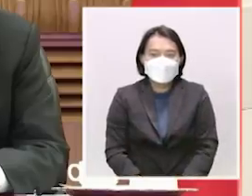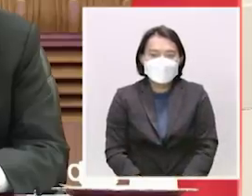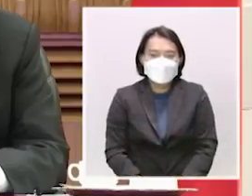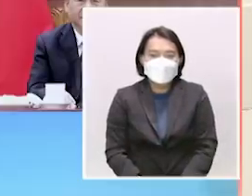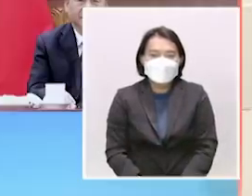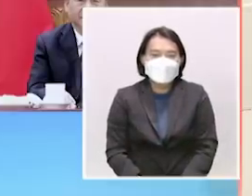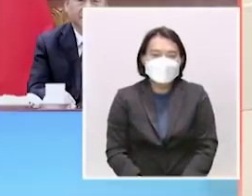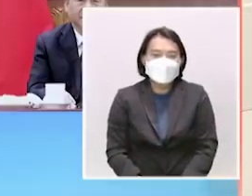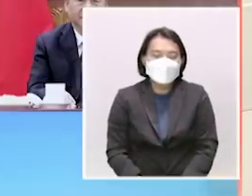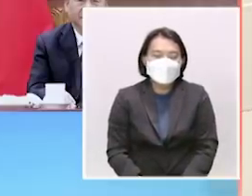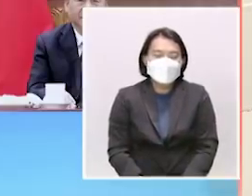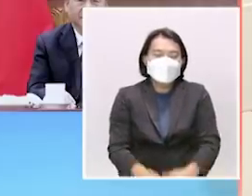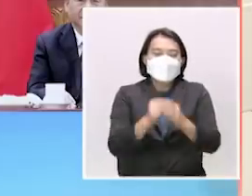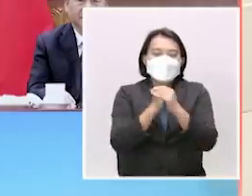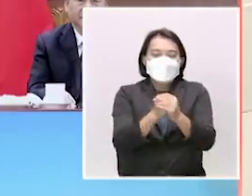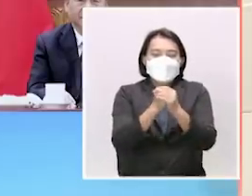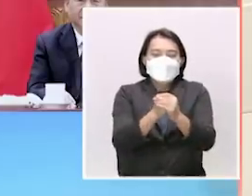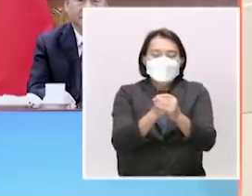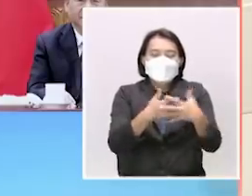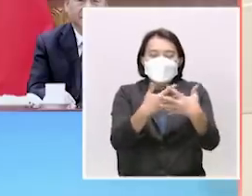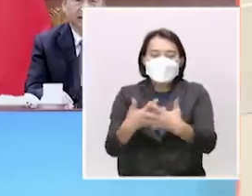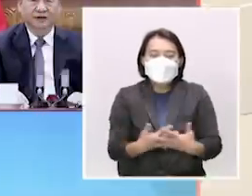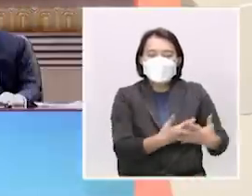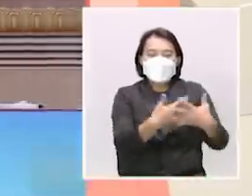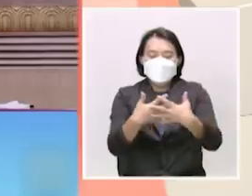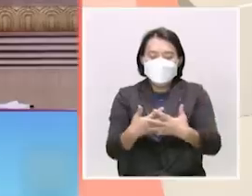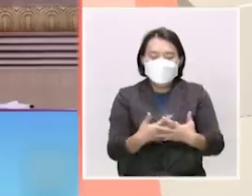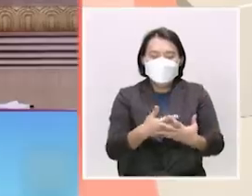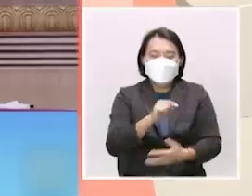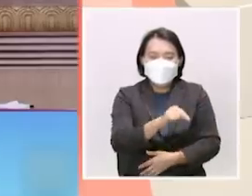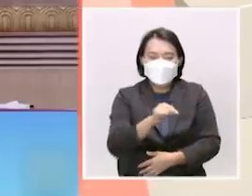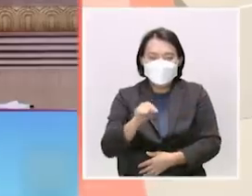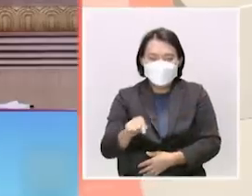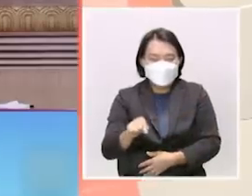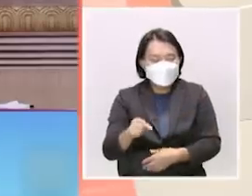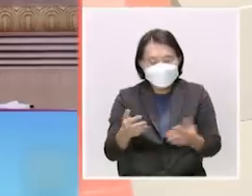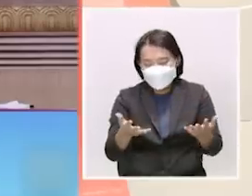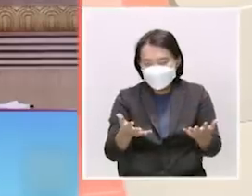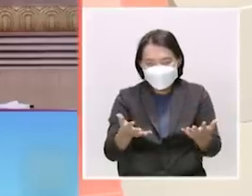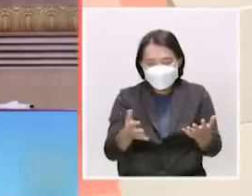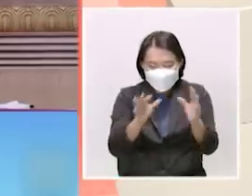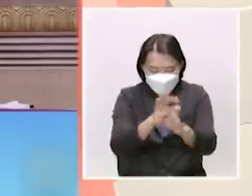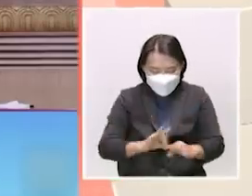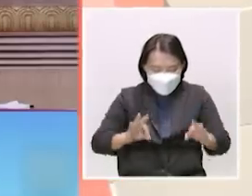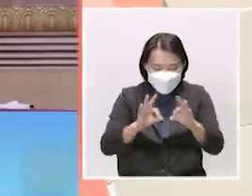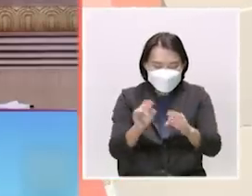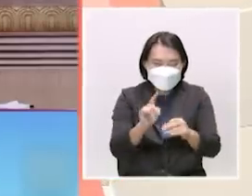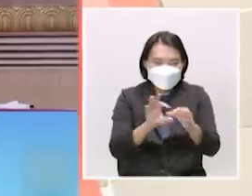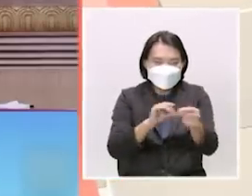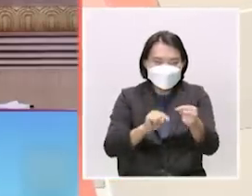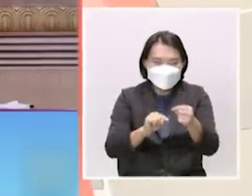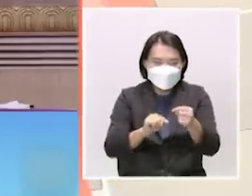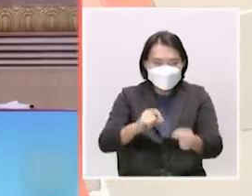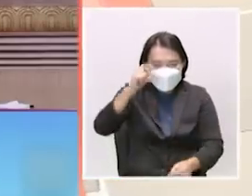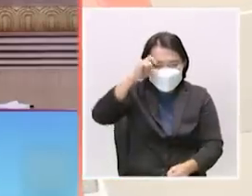เรื่องจีน สะรเป็เรื่องนี่รหลัมมากการที่พอผale include Bidenรัฐบา Biden ออกมา